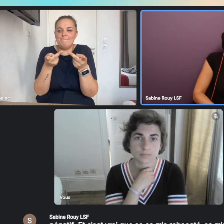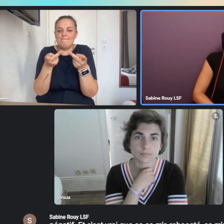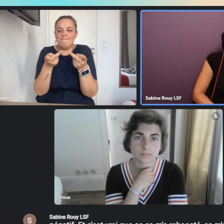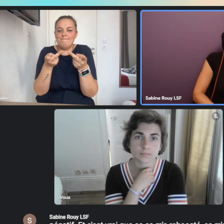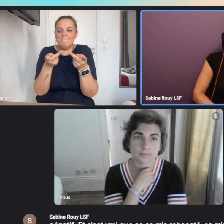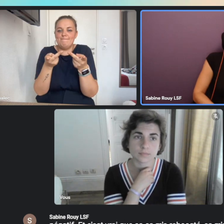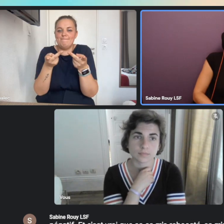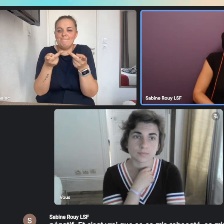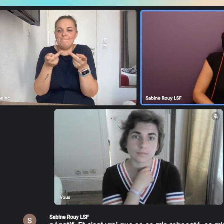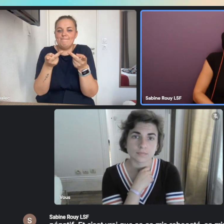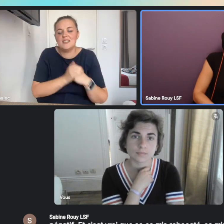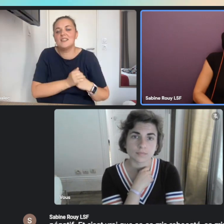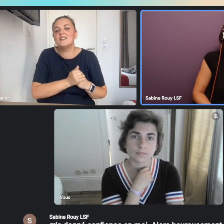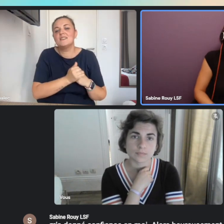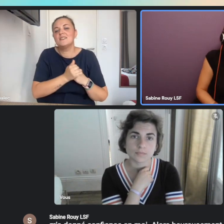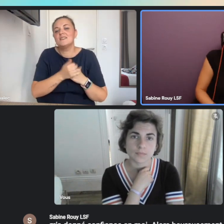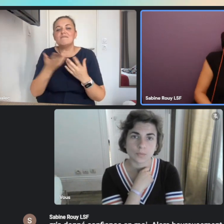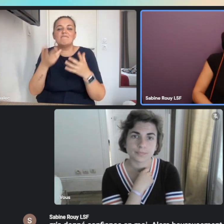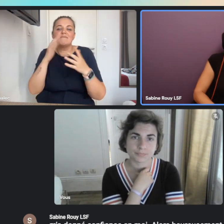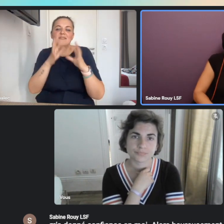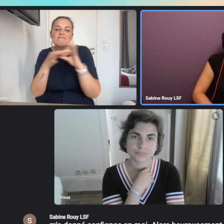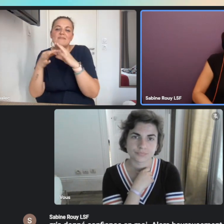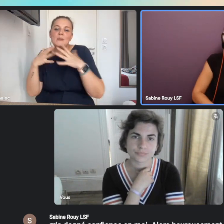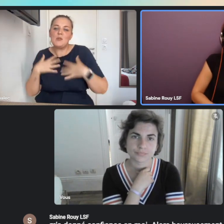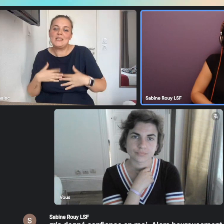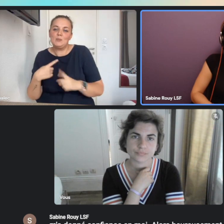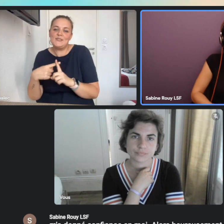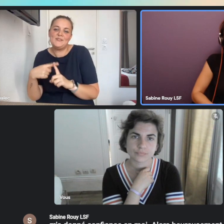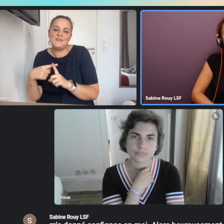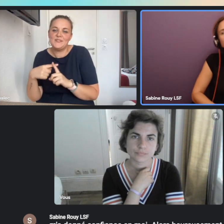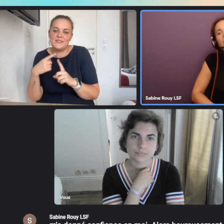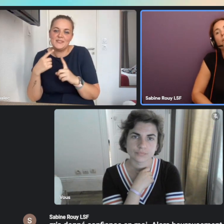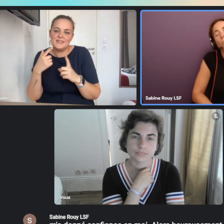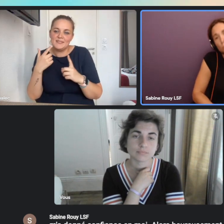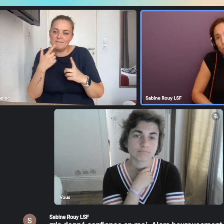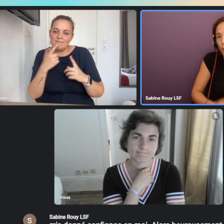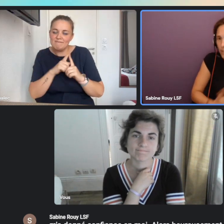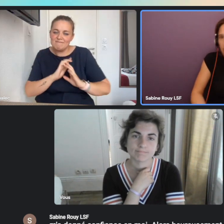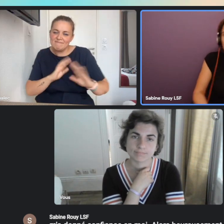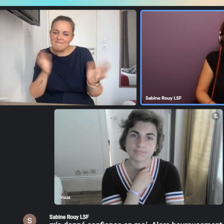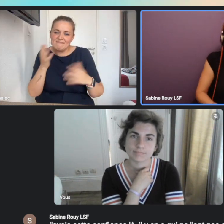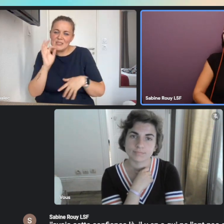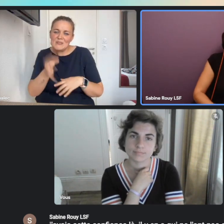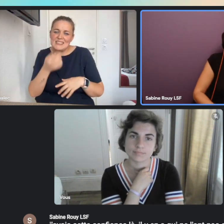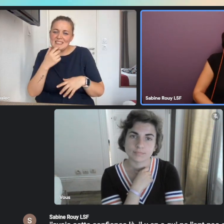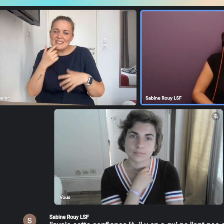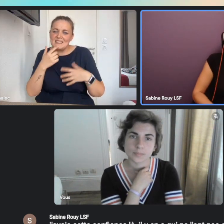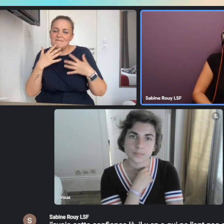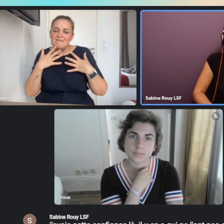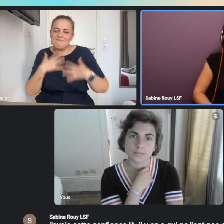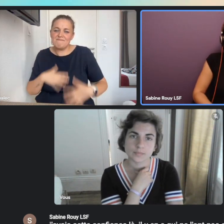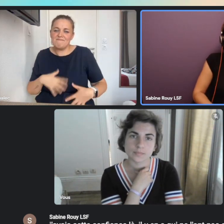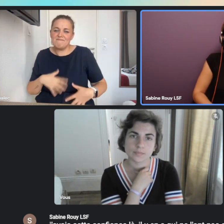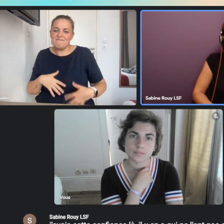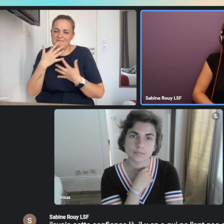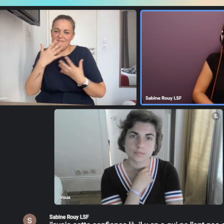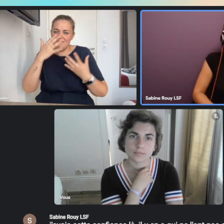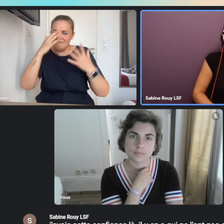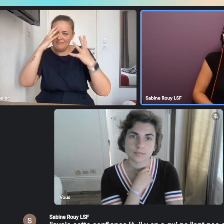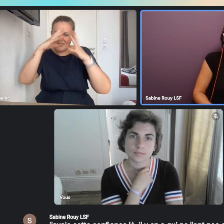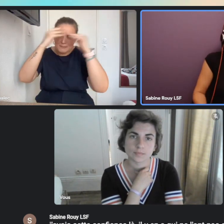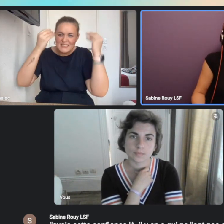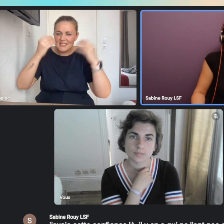gens, autour de moi et c'était vraiment l'objectif de ce défi et en plus donc en lien avec le body positive.